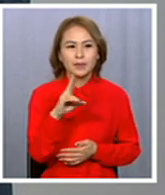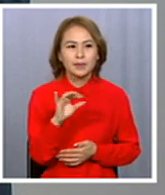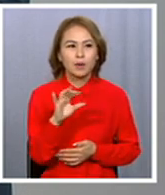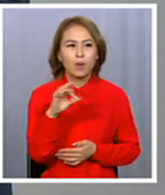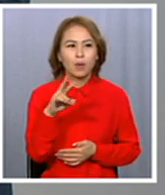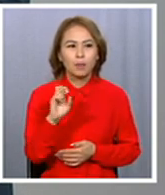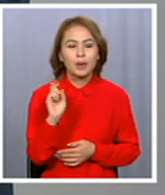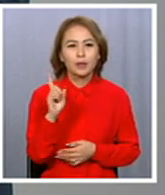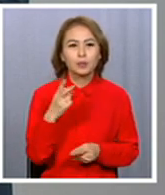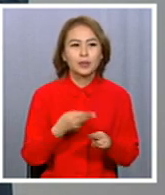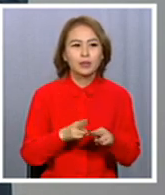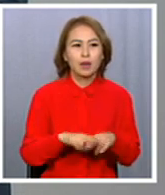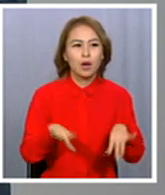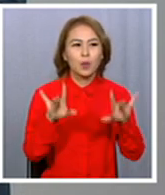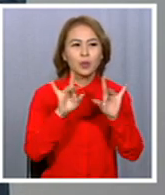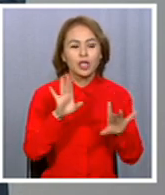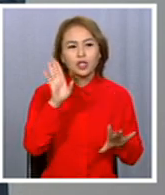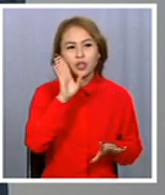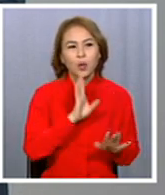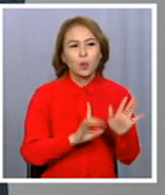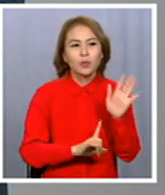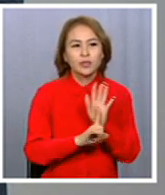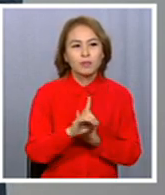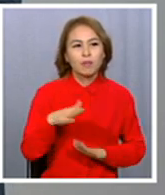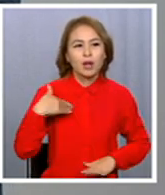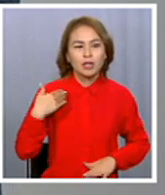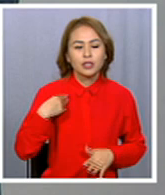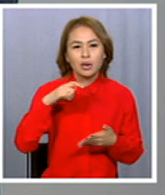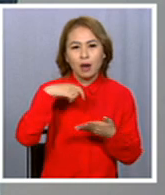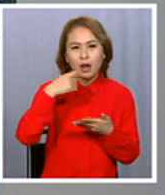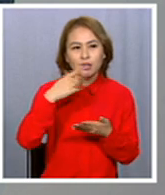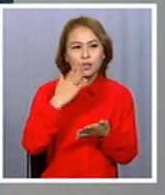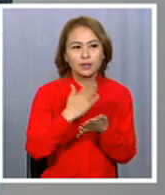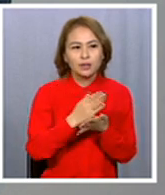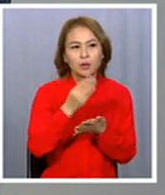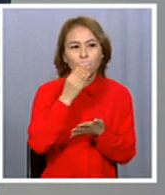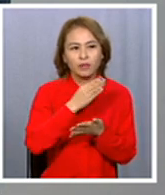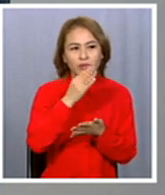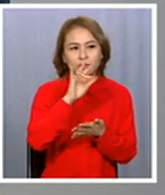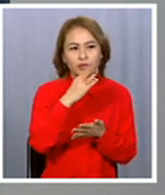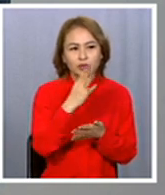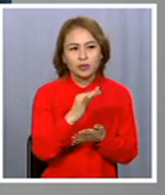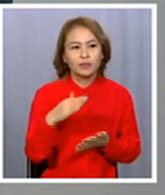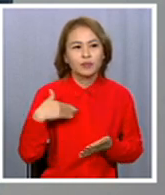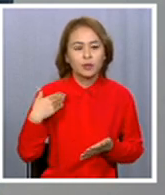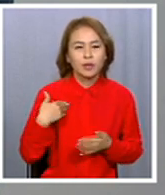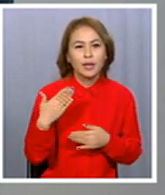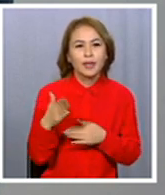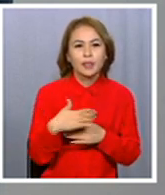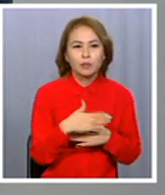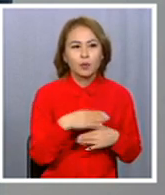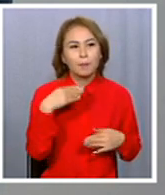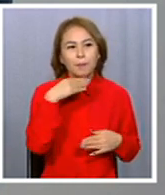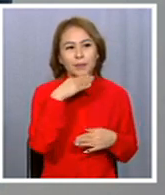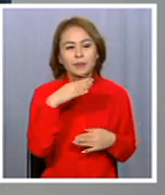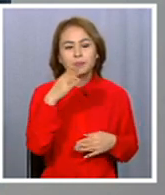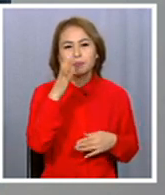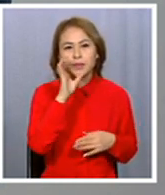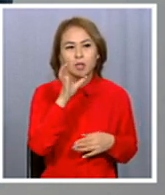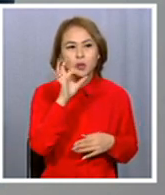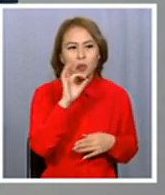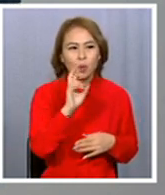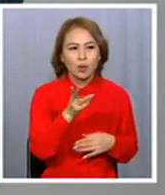Поэтому предлагаю начинать утро с полезной каши. Есть овощи и фрукты, рыбу, мясо, а пить